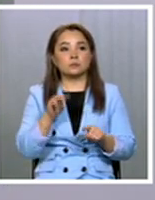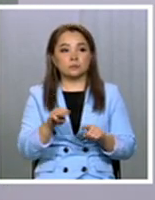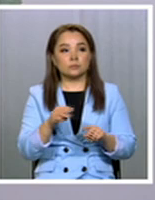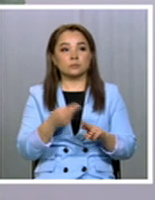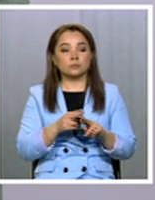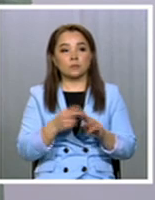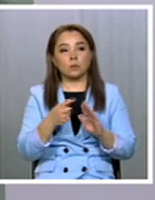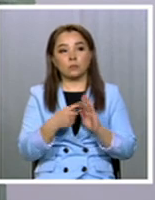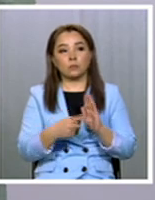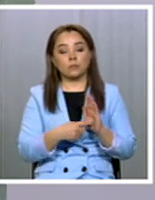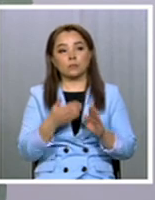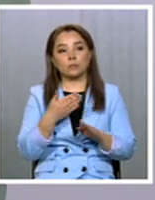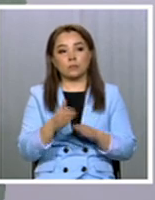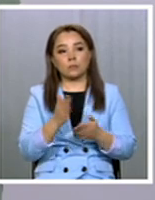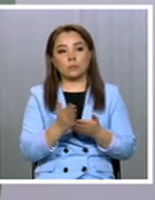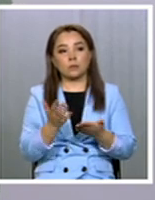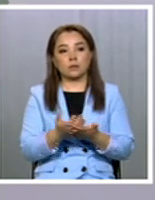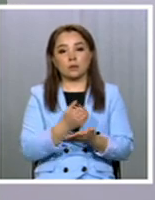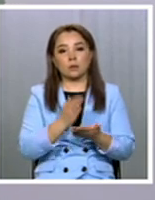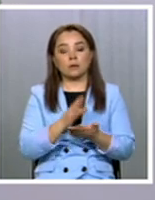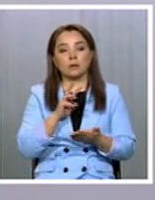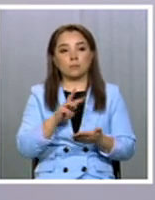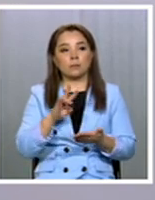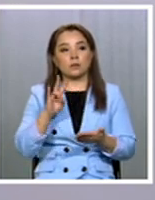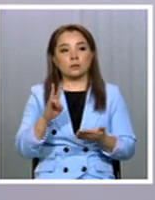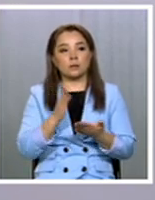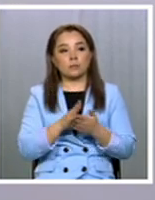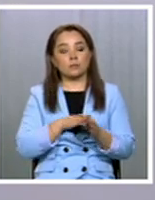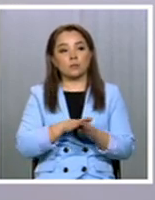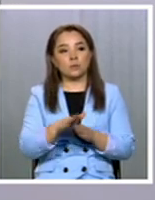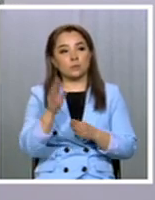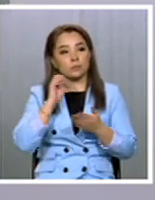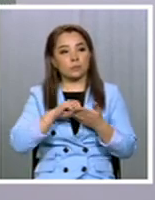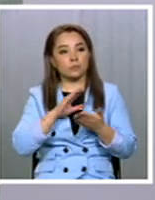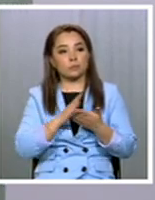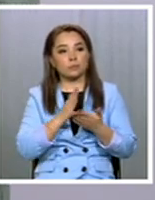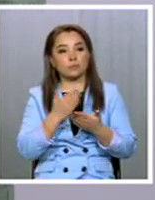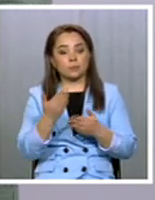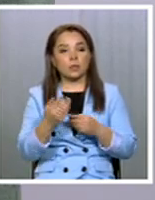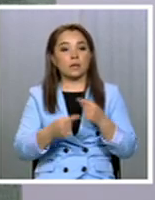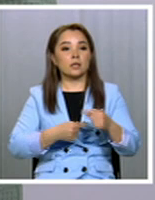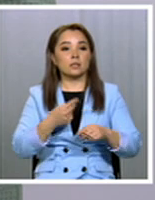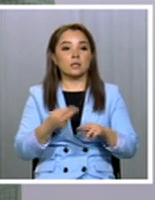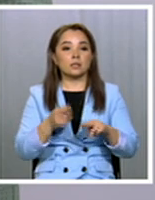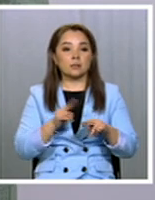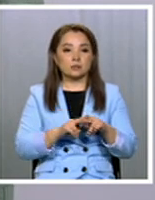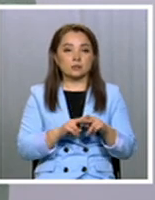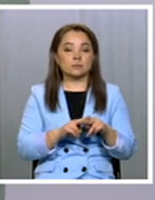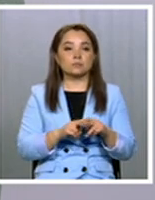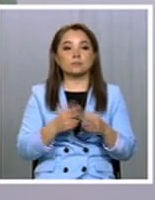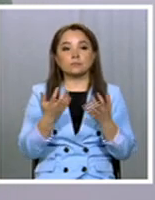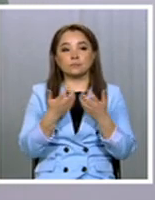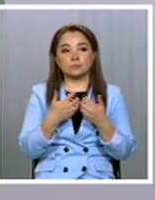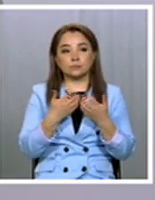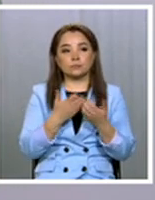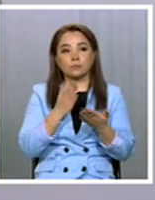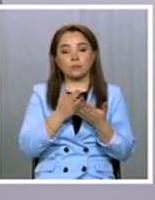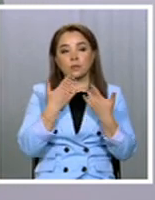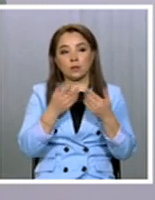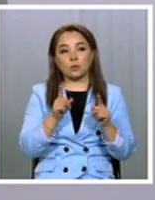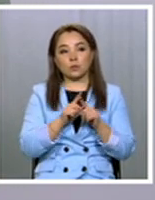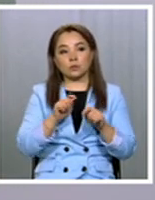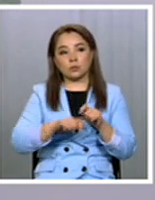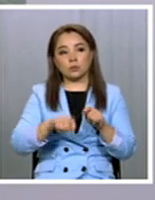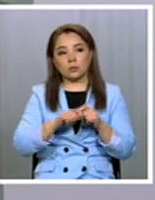бөлікті табам, n-ді m-ға бөлгендегі бүтін бөлігі. Келесі, есепті шарт тексеру